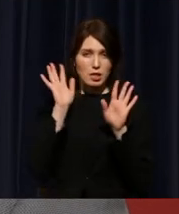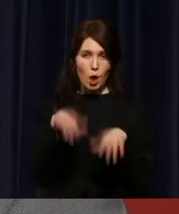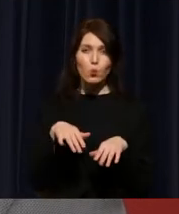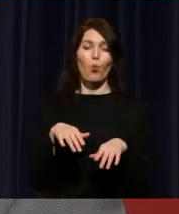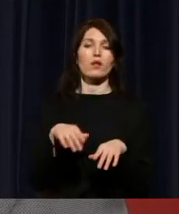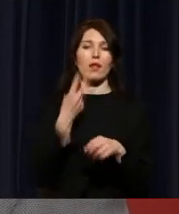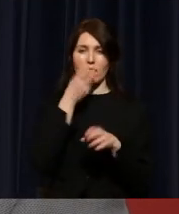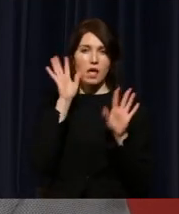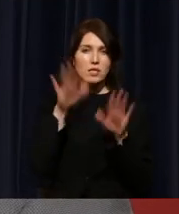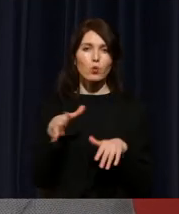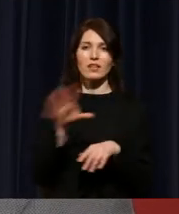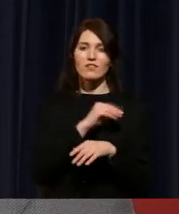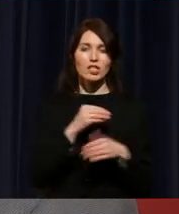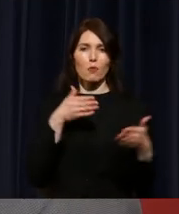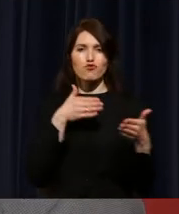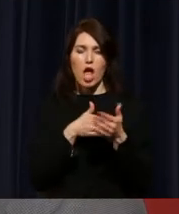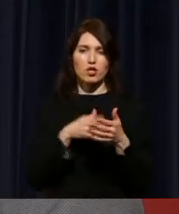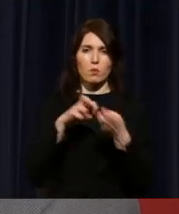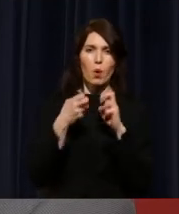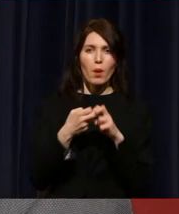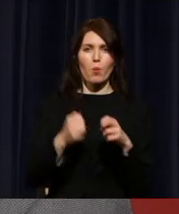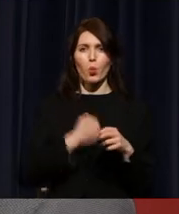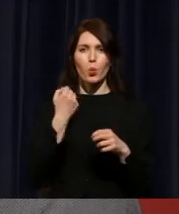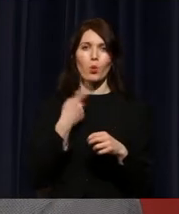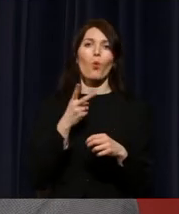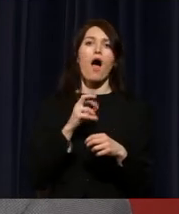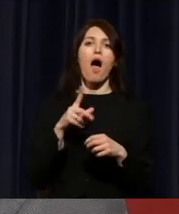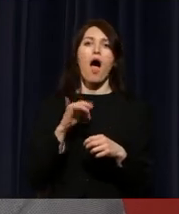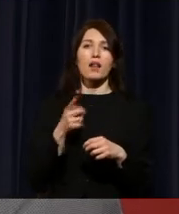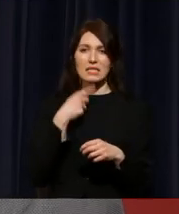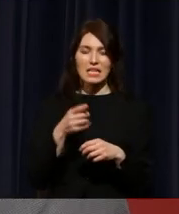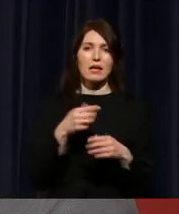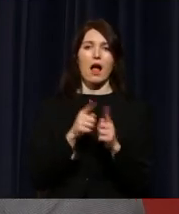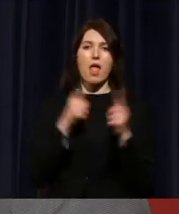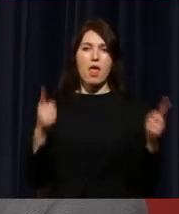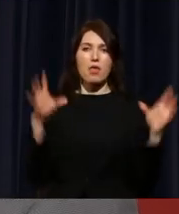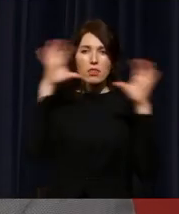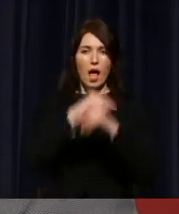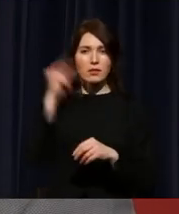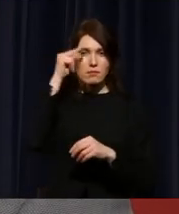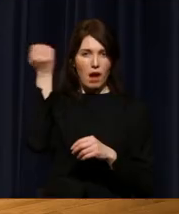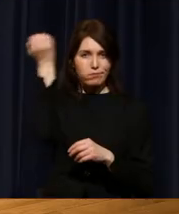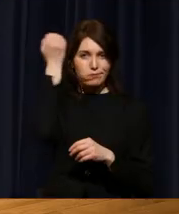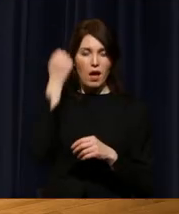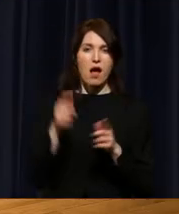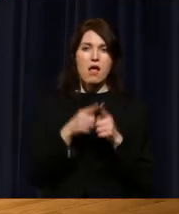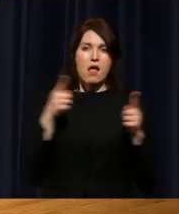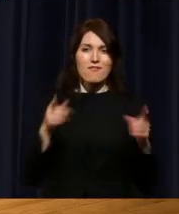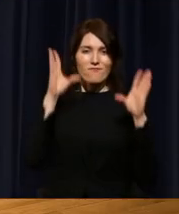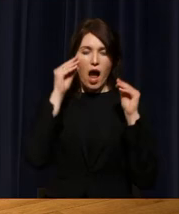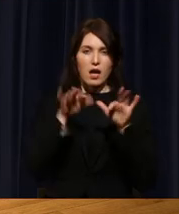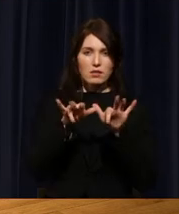kādiem, neskatoties uz visiem tiem šķēršļiem, varbūt, ko Kārs minēja, ja, garās naktis mācīties, ja, garie vakari